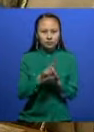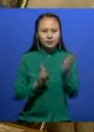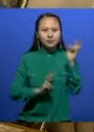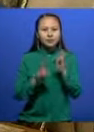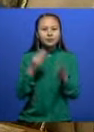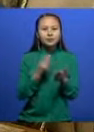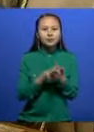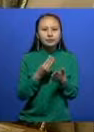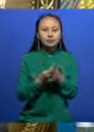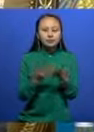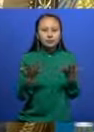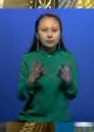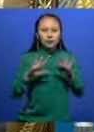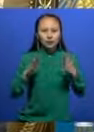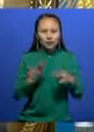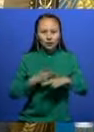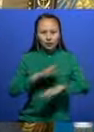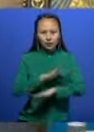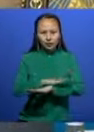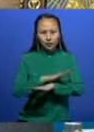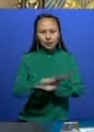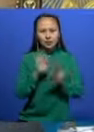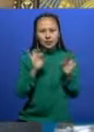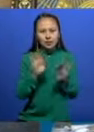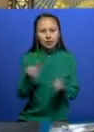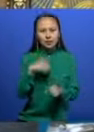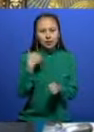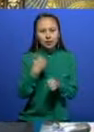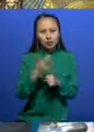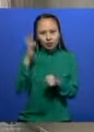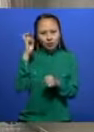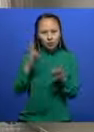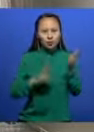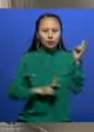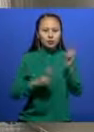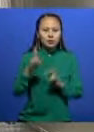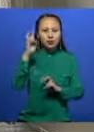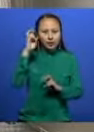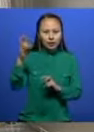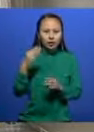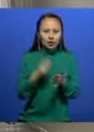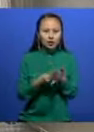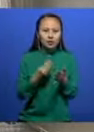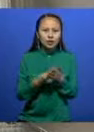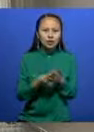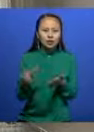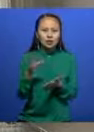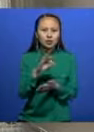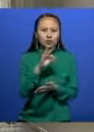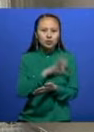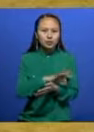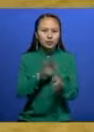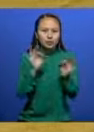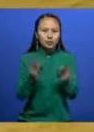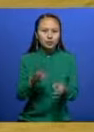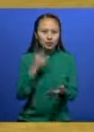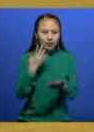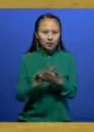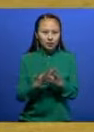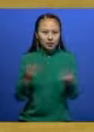тұр. Кәсіпорындарының қаржылық жағдайын тәртіпке келтіру керектігін айтты елбасы. Кәсіпорындар бөлінген мемлекеттік қаражаттың нәтижесін көрсетуі